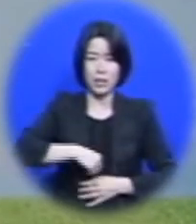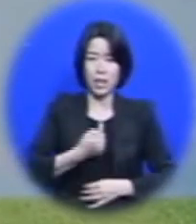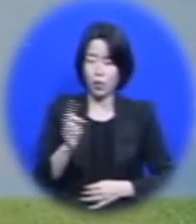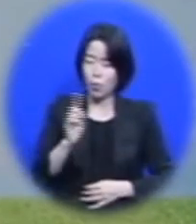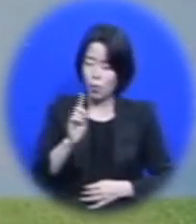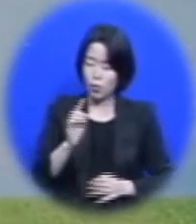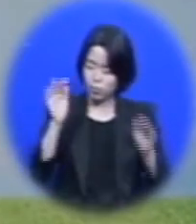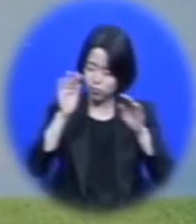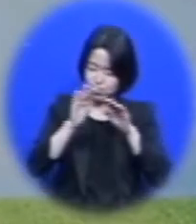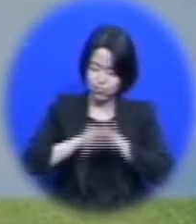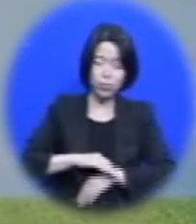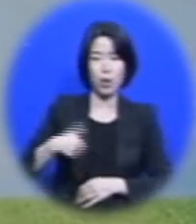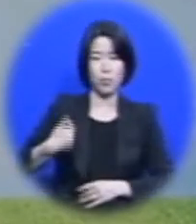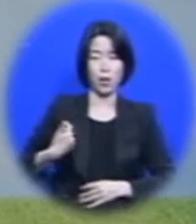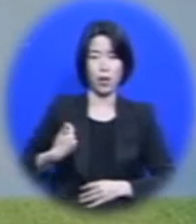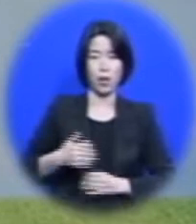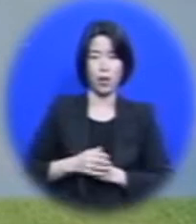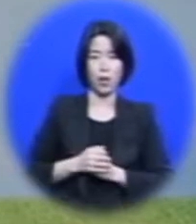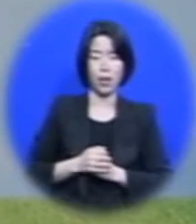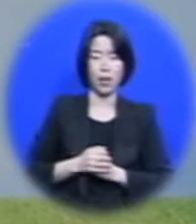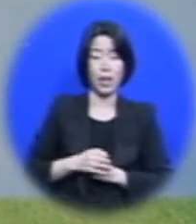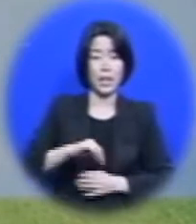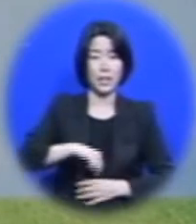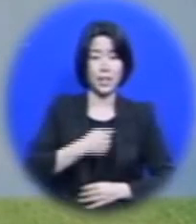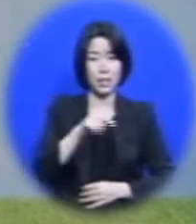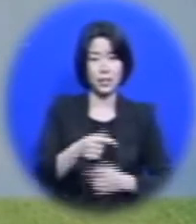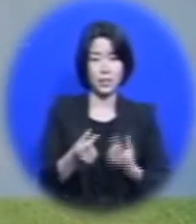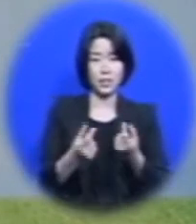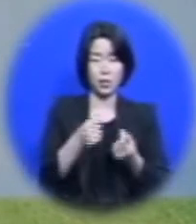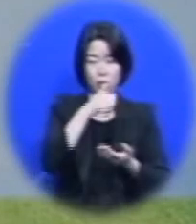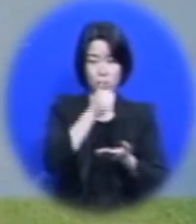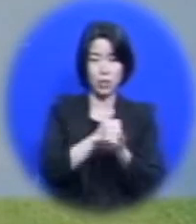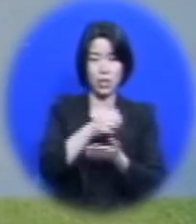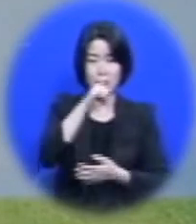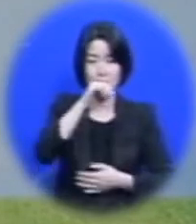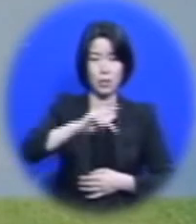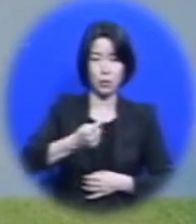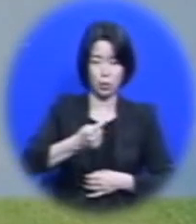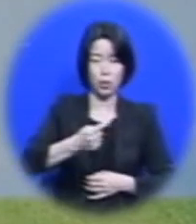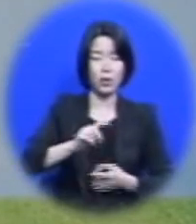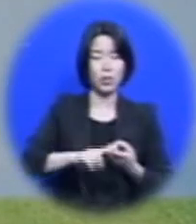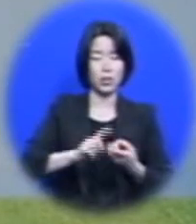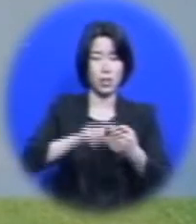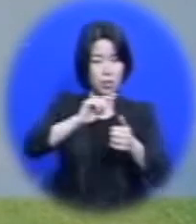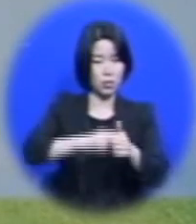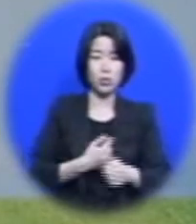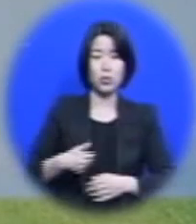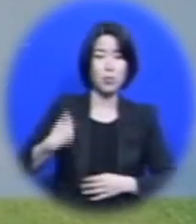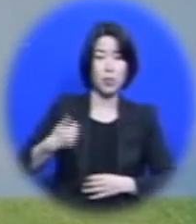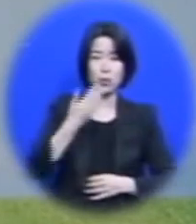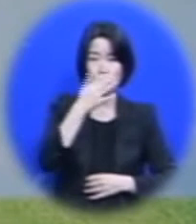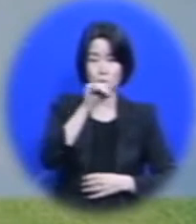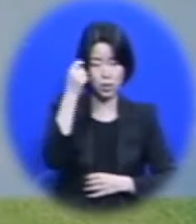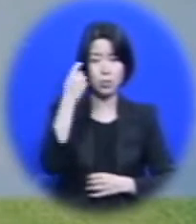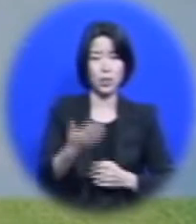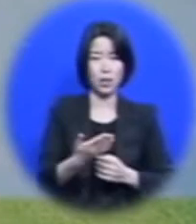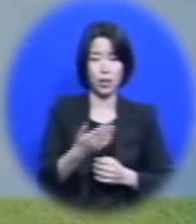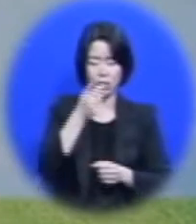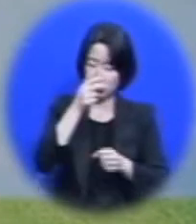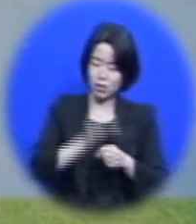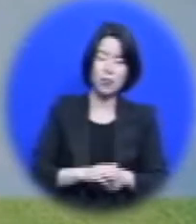말입니다. 어떻게 자기가 그런 죄를 짓고도 자기가 그런 죄를 지은 것을 스스로 모를 수가 있냐는 거예요. 기가 막힌